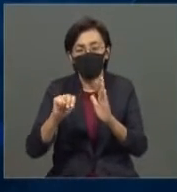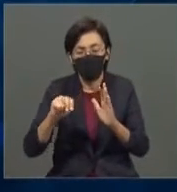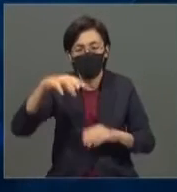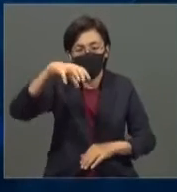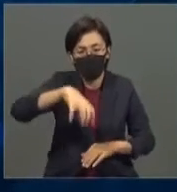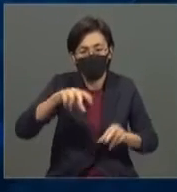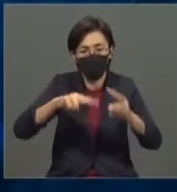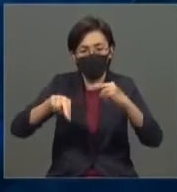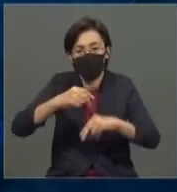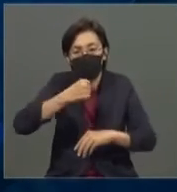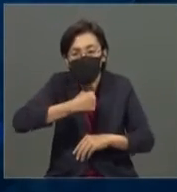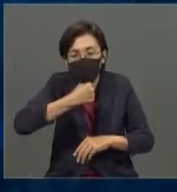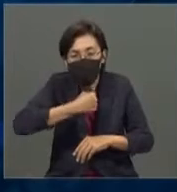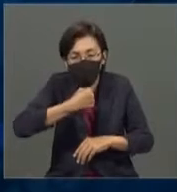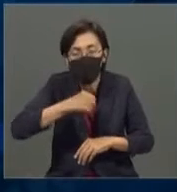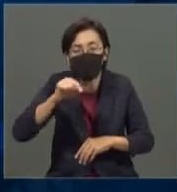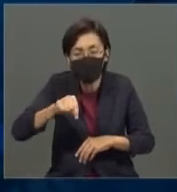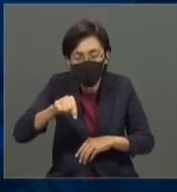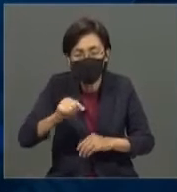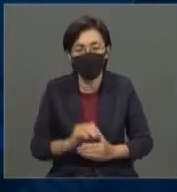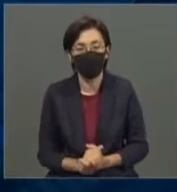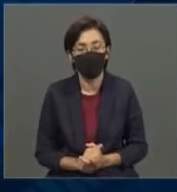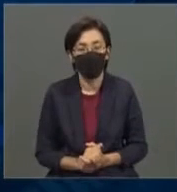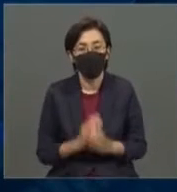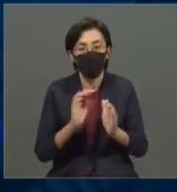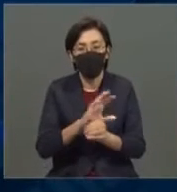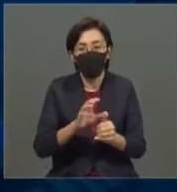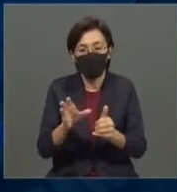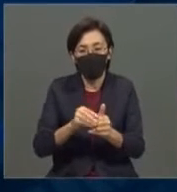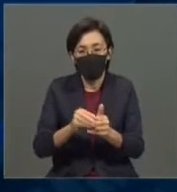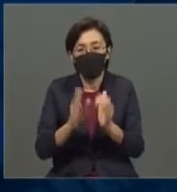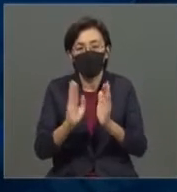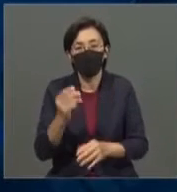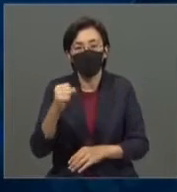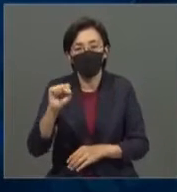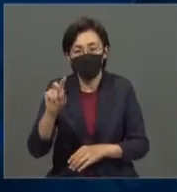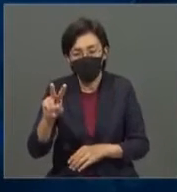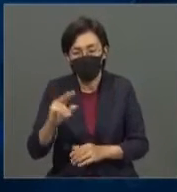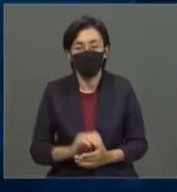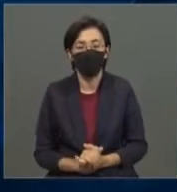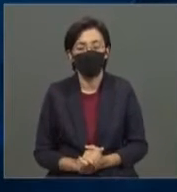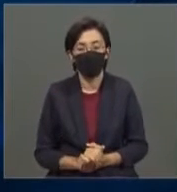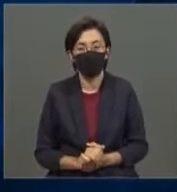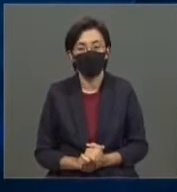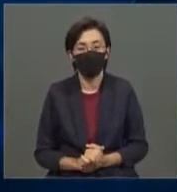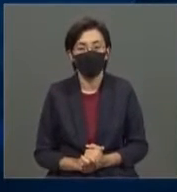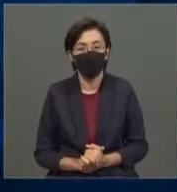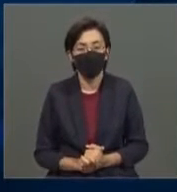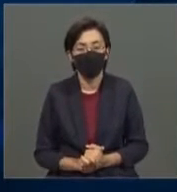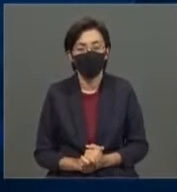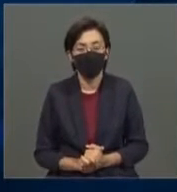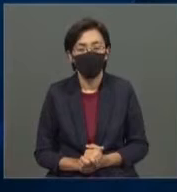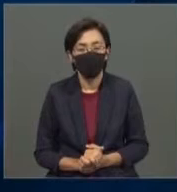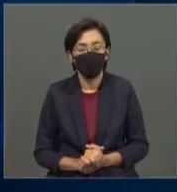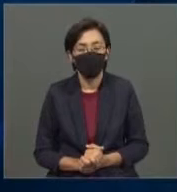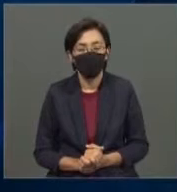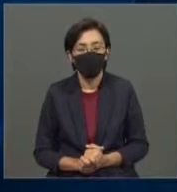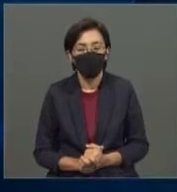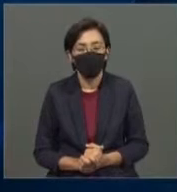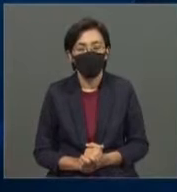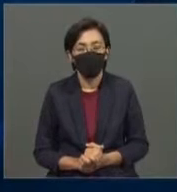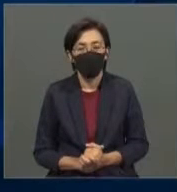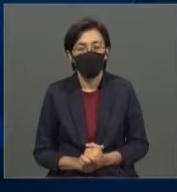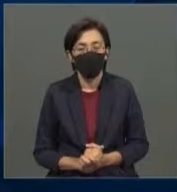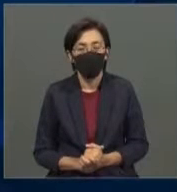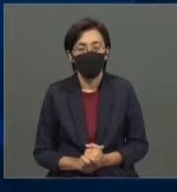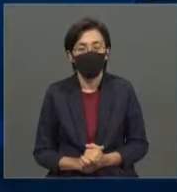ายุนะครับอันนี้ก็เพิ่มขึ้นมา12รายนะครับแล้วก็ของ